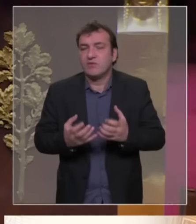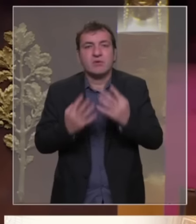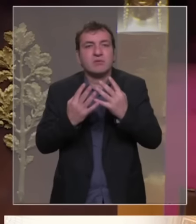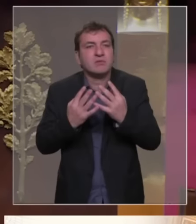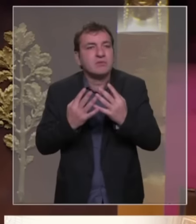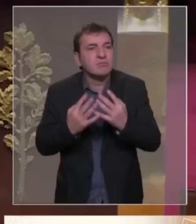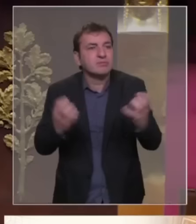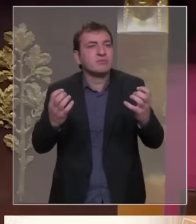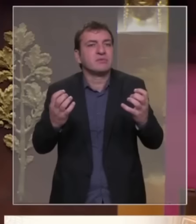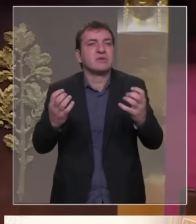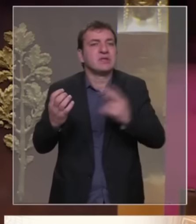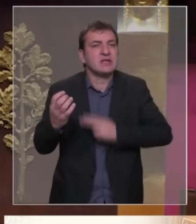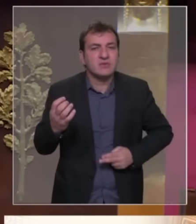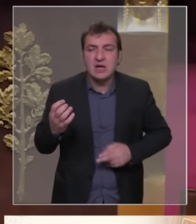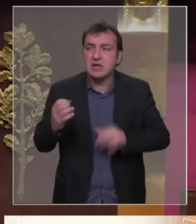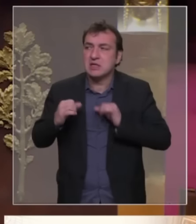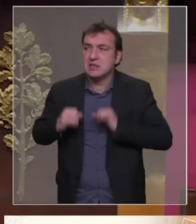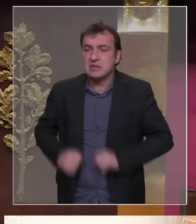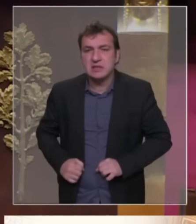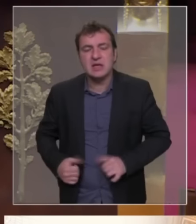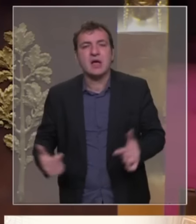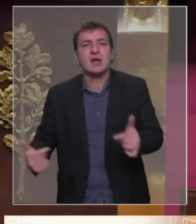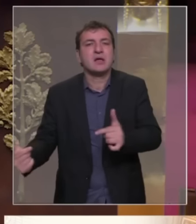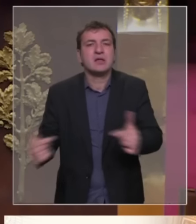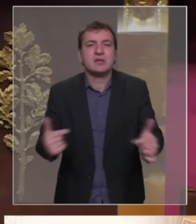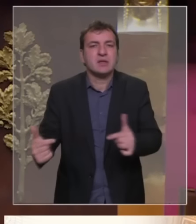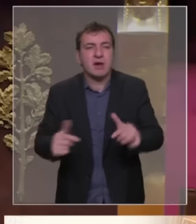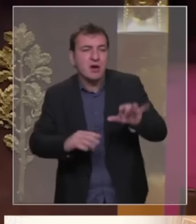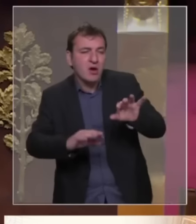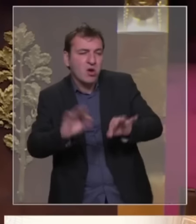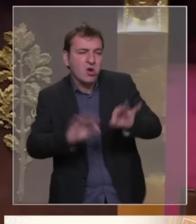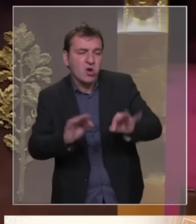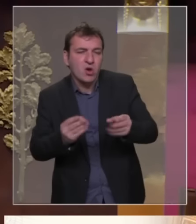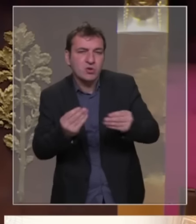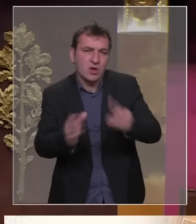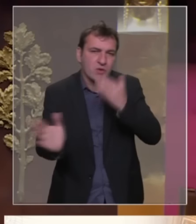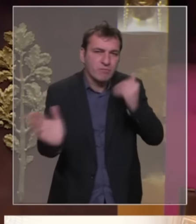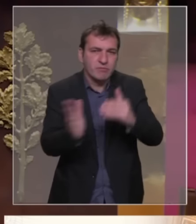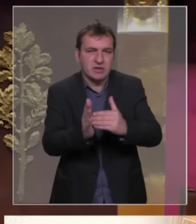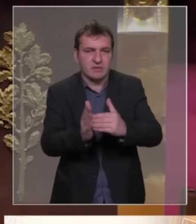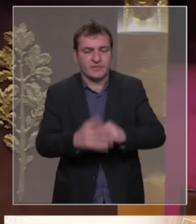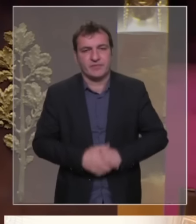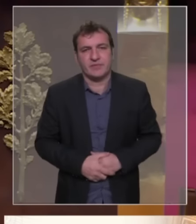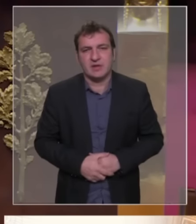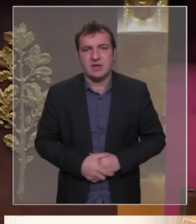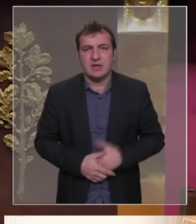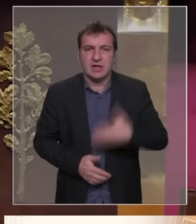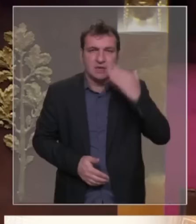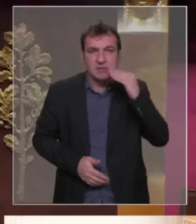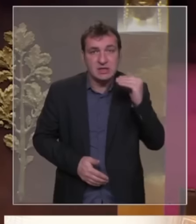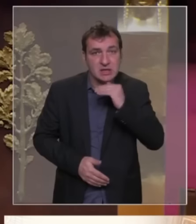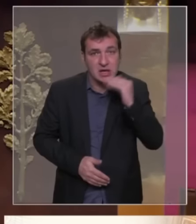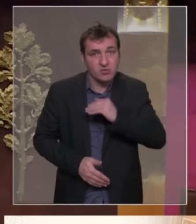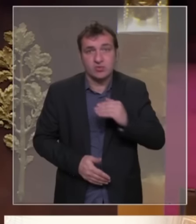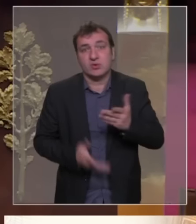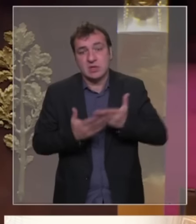son rôle, débatte, ajuste, améliore. S'il y a urgence à redresser la